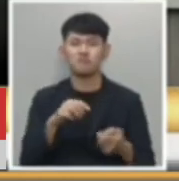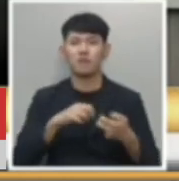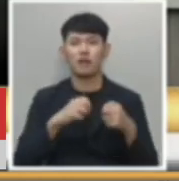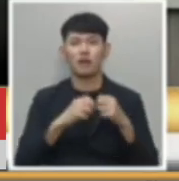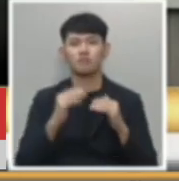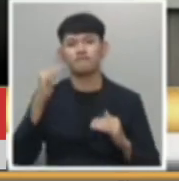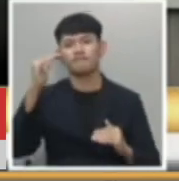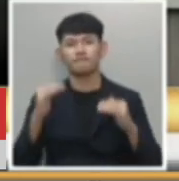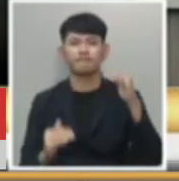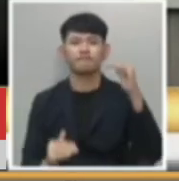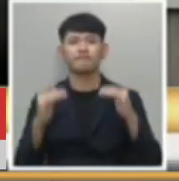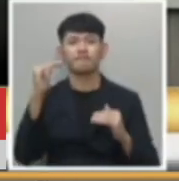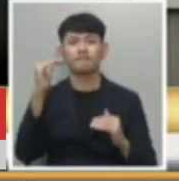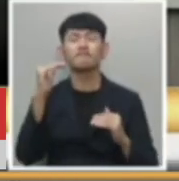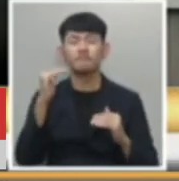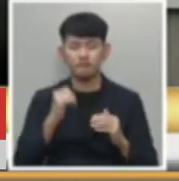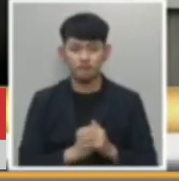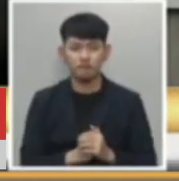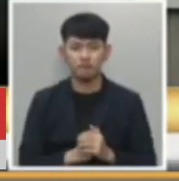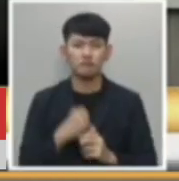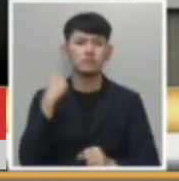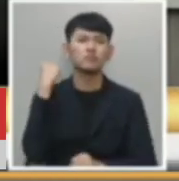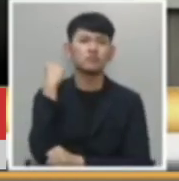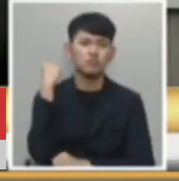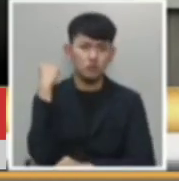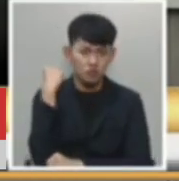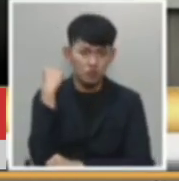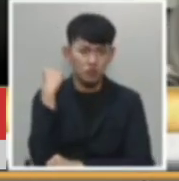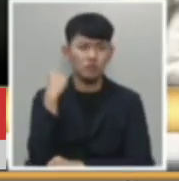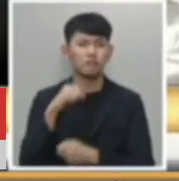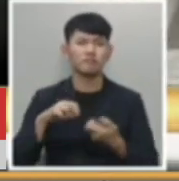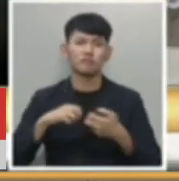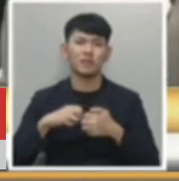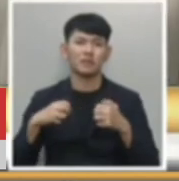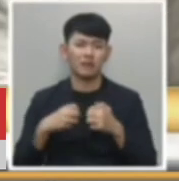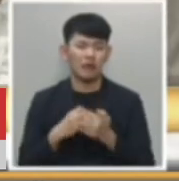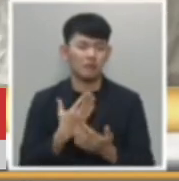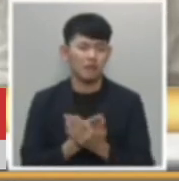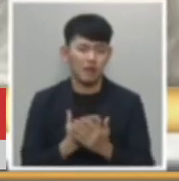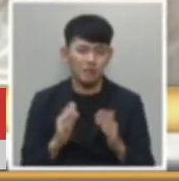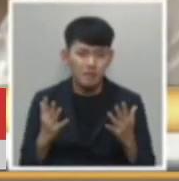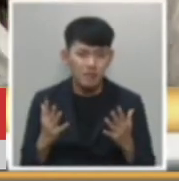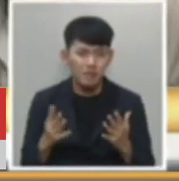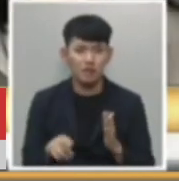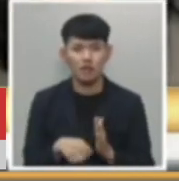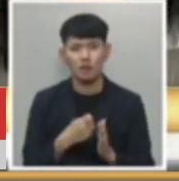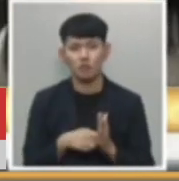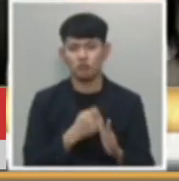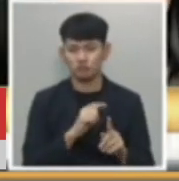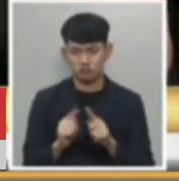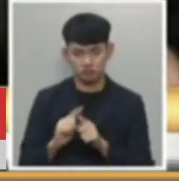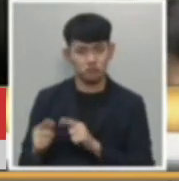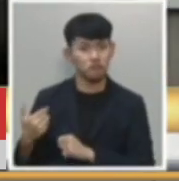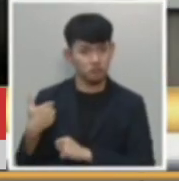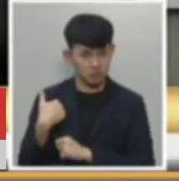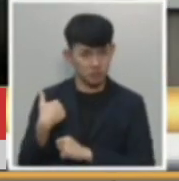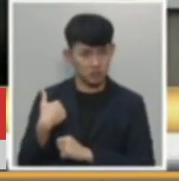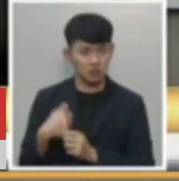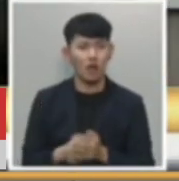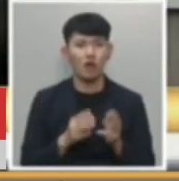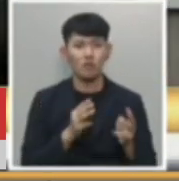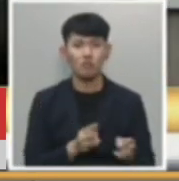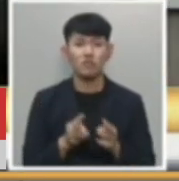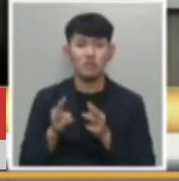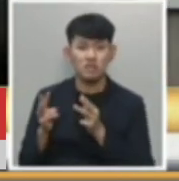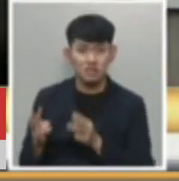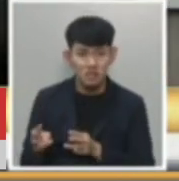ครับความยากจนและความขาดแคลนเนี่ยมันมาจากหลายสาเหตุมันจึงมีหลายวิธีหลาย